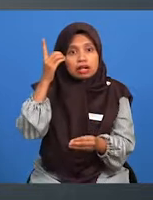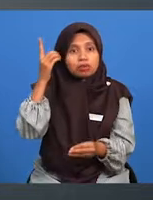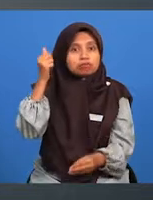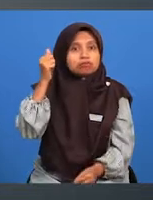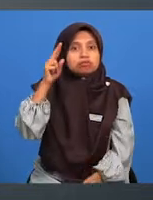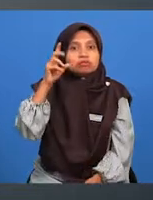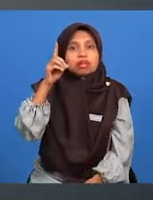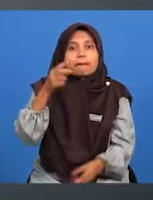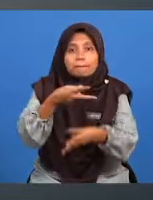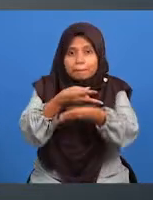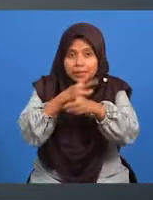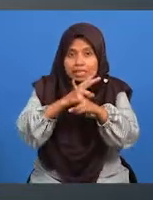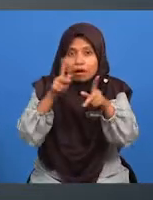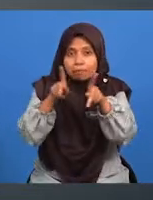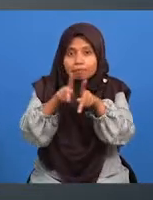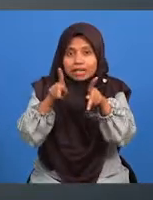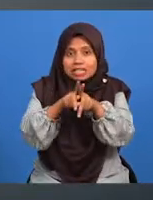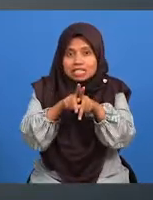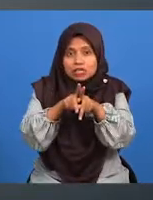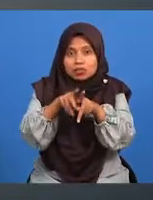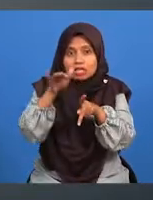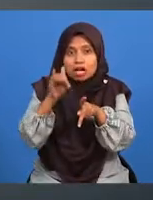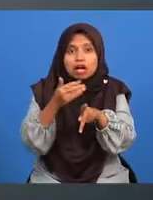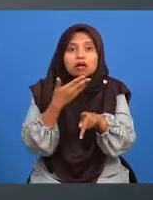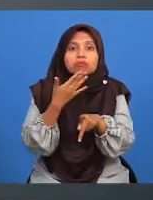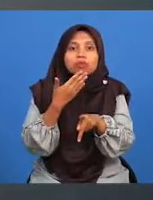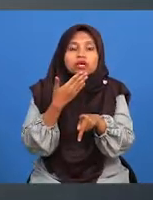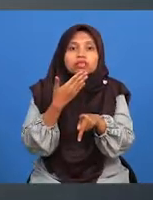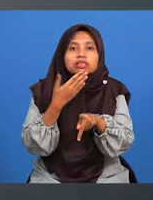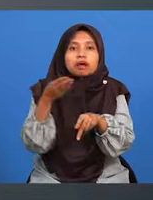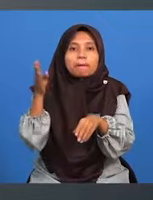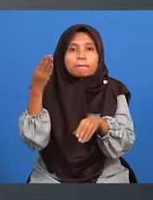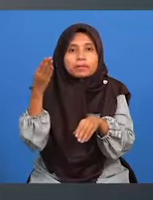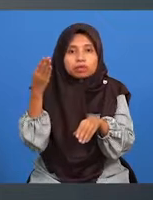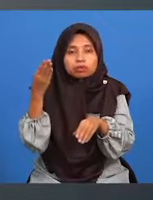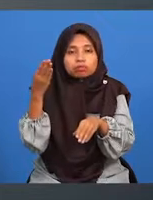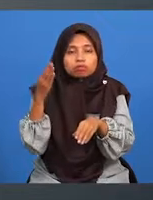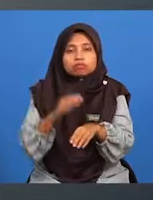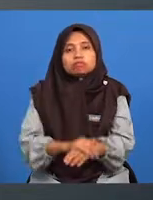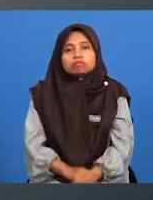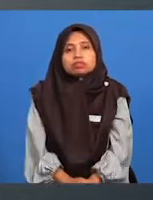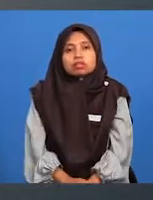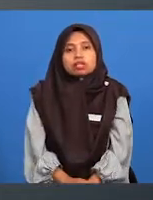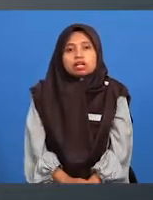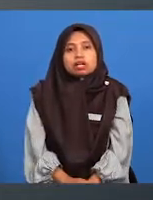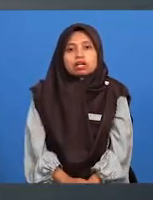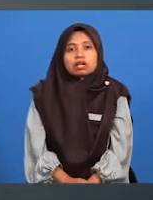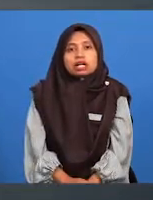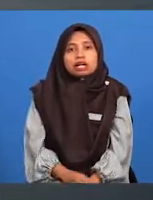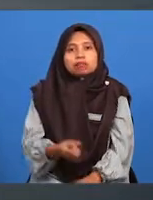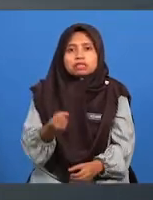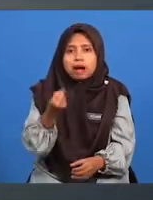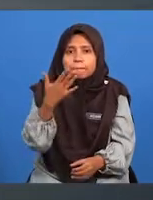meminjam sepasang kasut Musa yang berwarna biru gelap dan bersaiz 8. Kadar bagi kasut